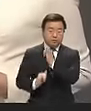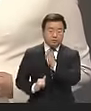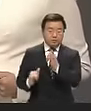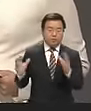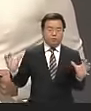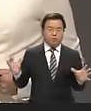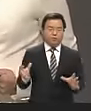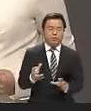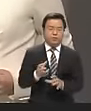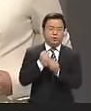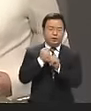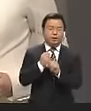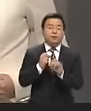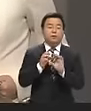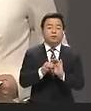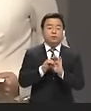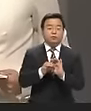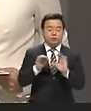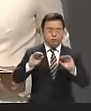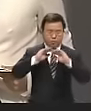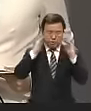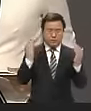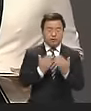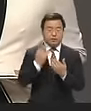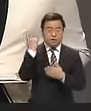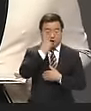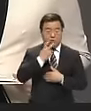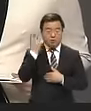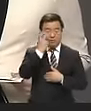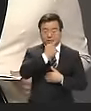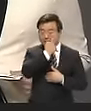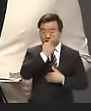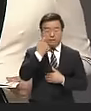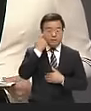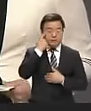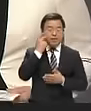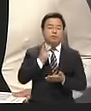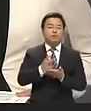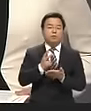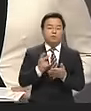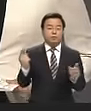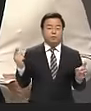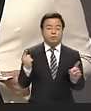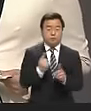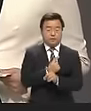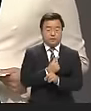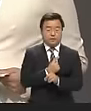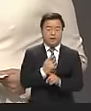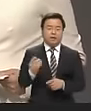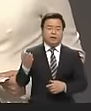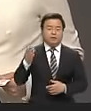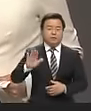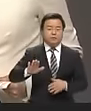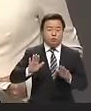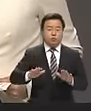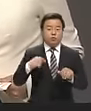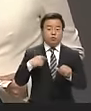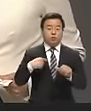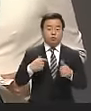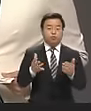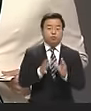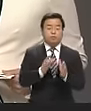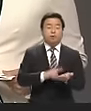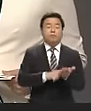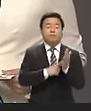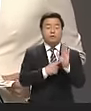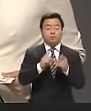되면서이 역사 교과서는 완전히 검정 체제로 돌아서게 됩니다 그런데 오늘 교육부의 발표대로 오는 2017년